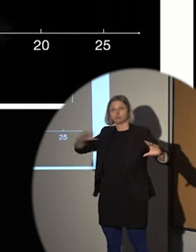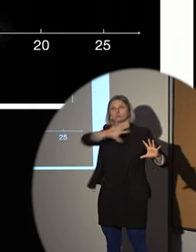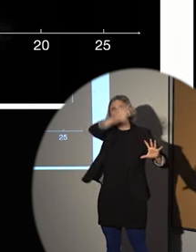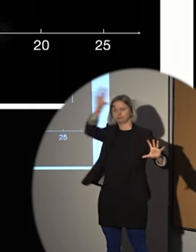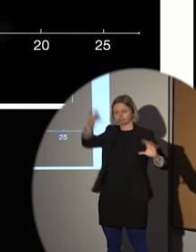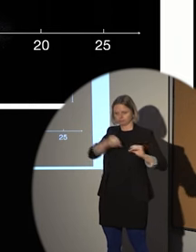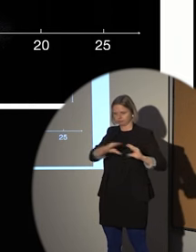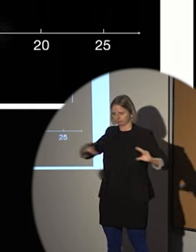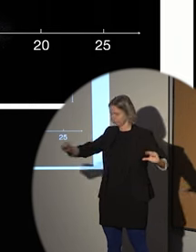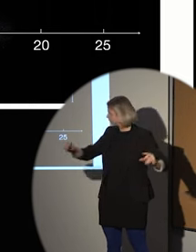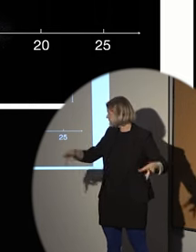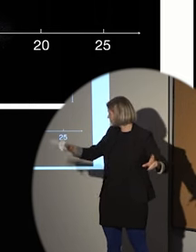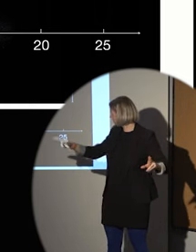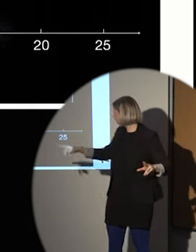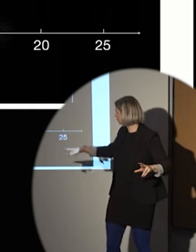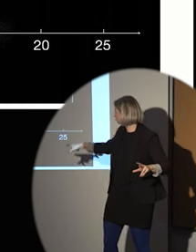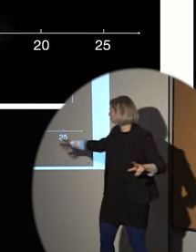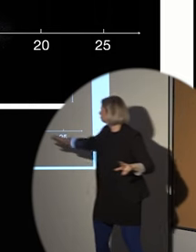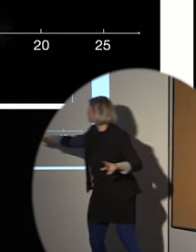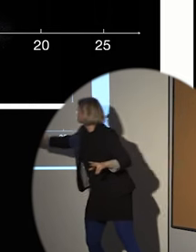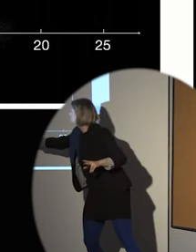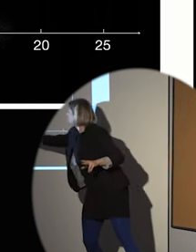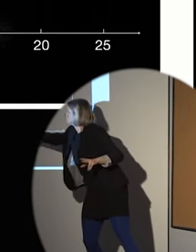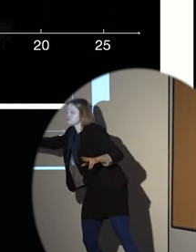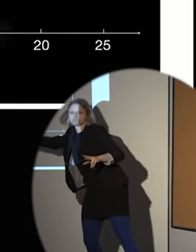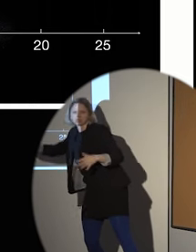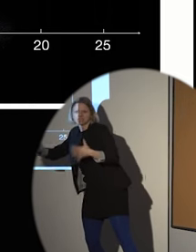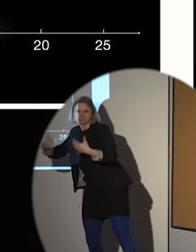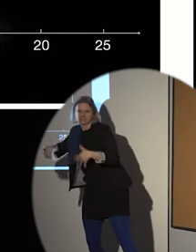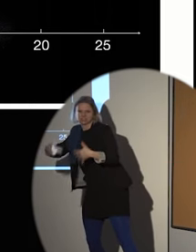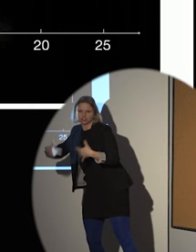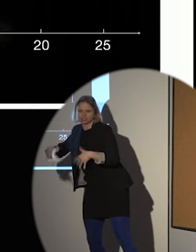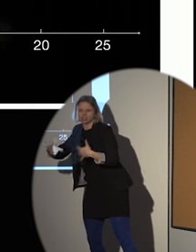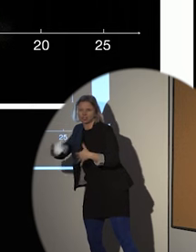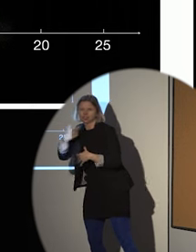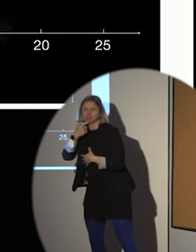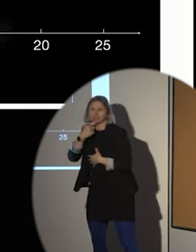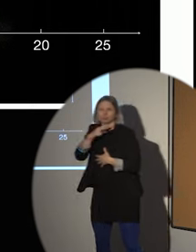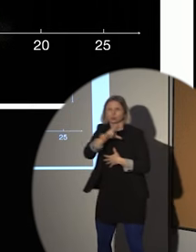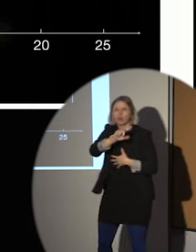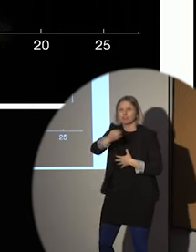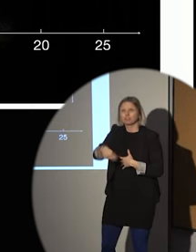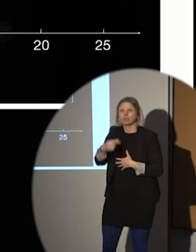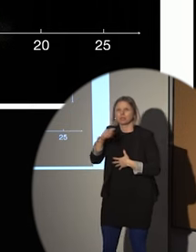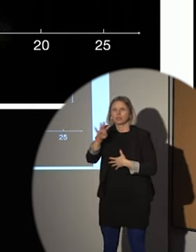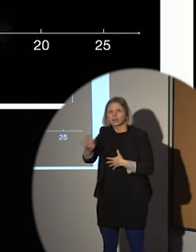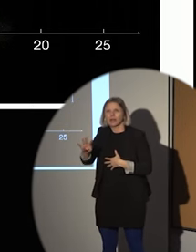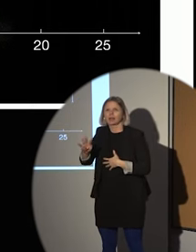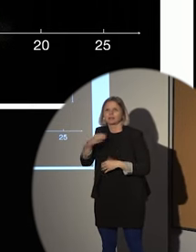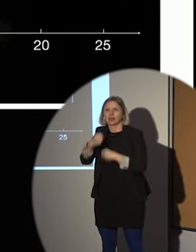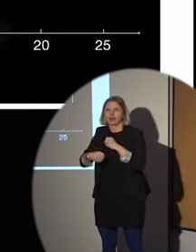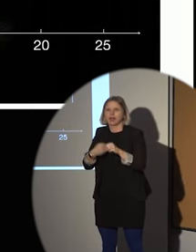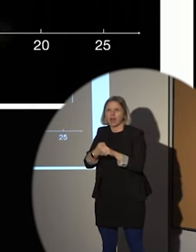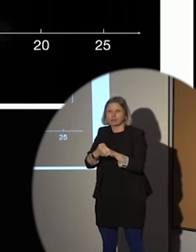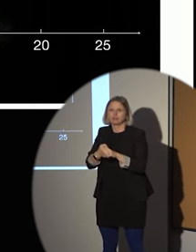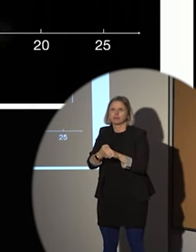près à 17, ici c'est en kiloparsecs. Kiloparsec, c'est 3,24 années-lumière, un